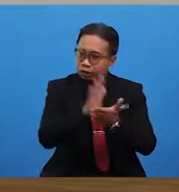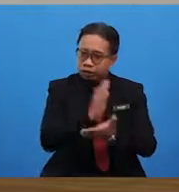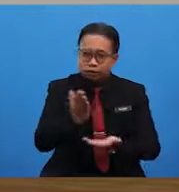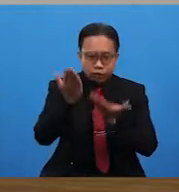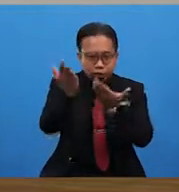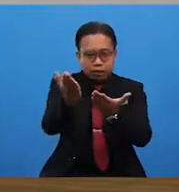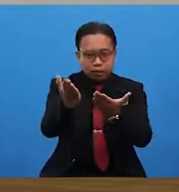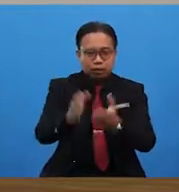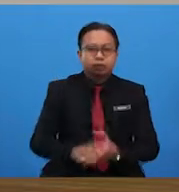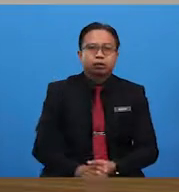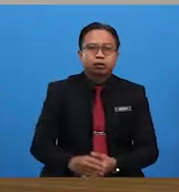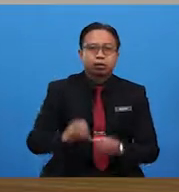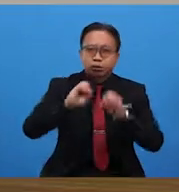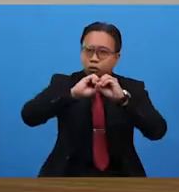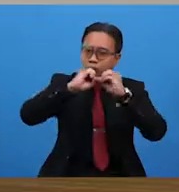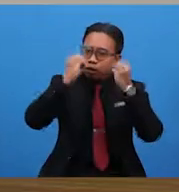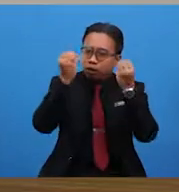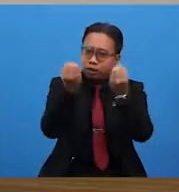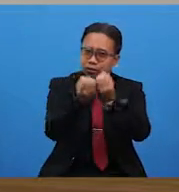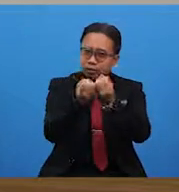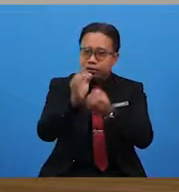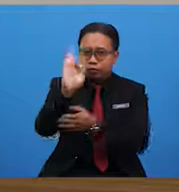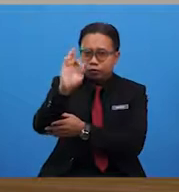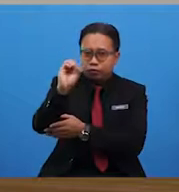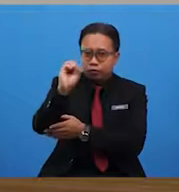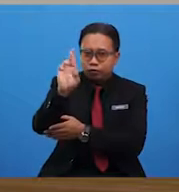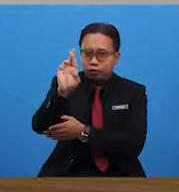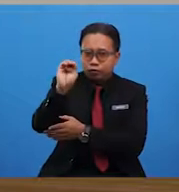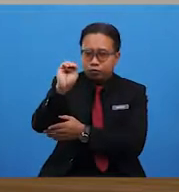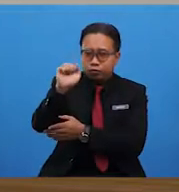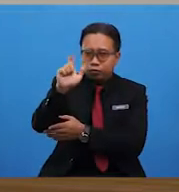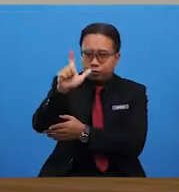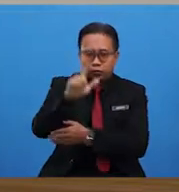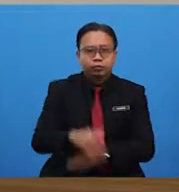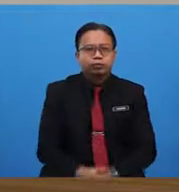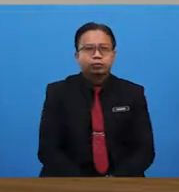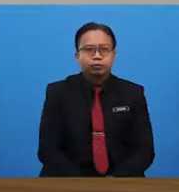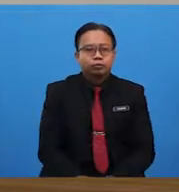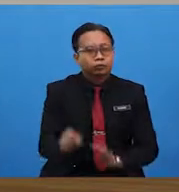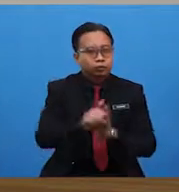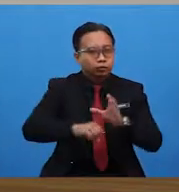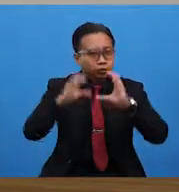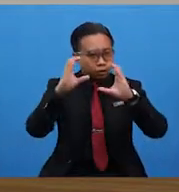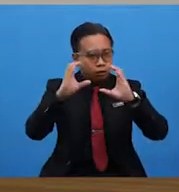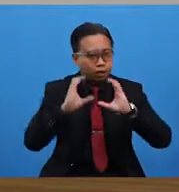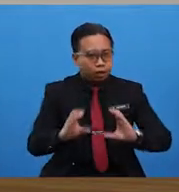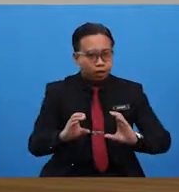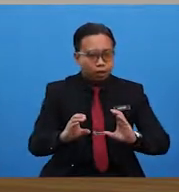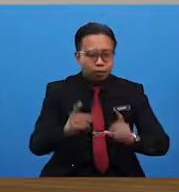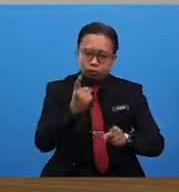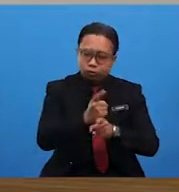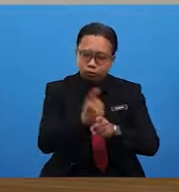tentang organisasi aspek formal ini secara terperinci